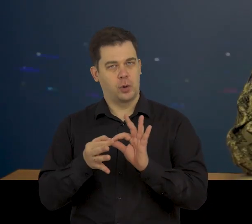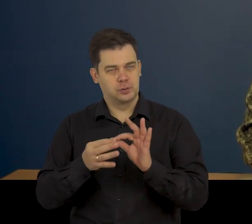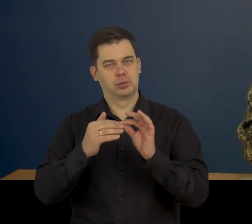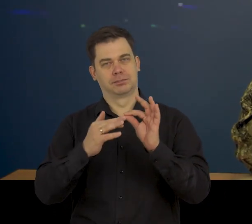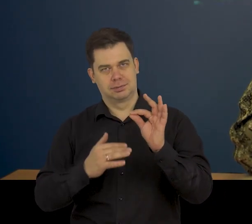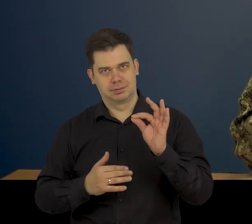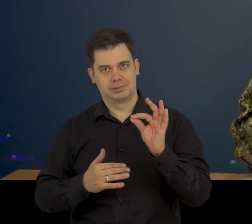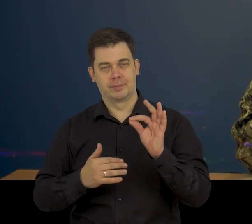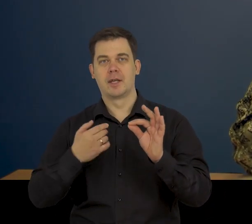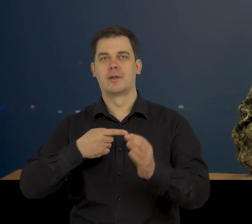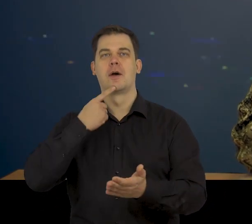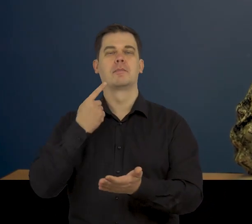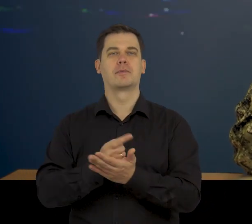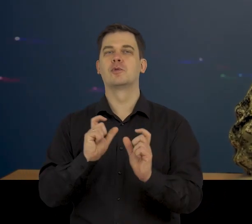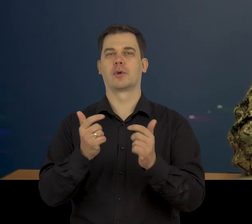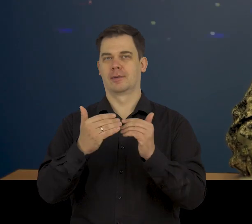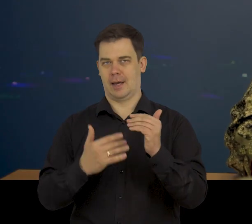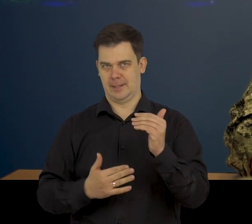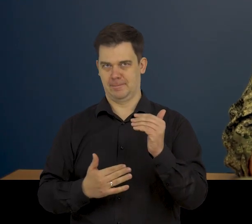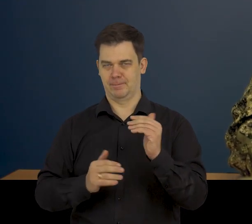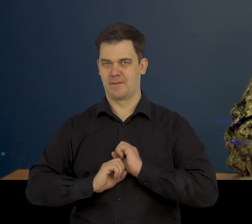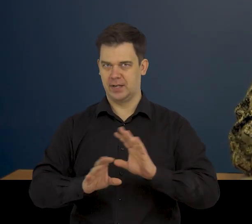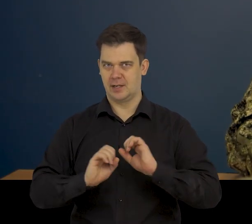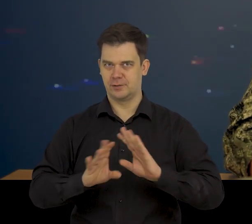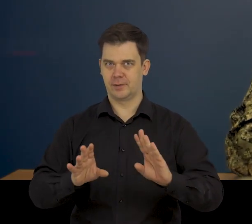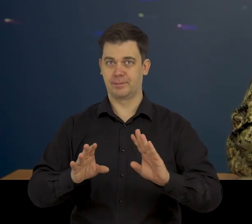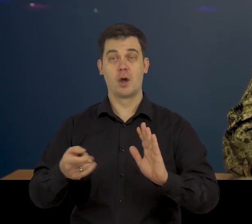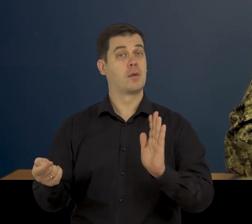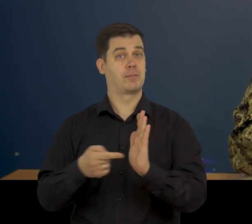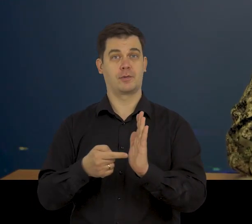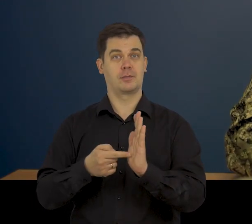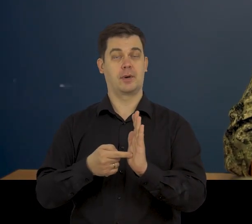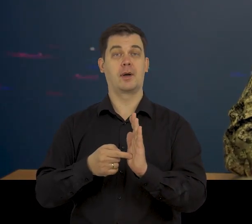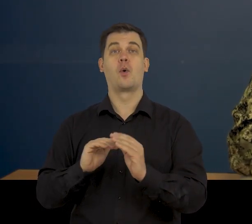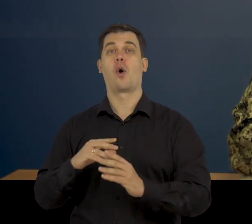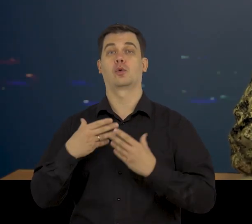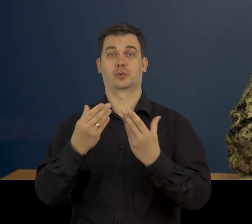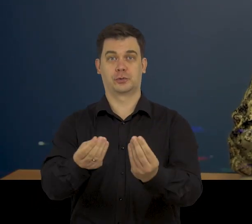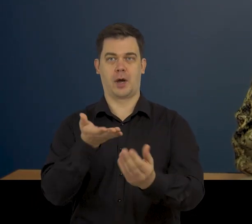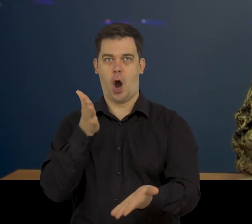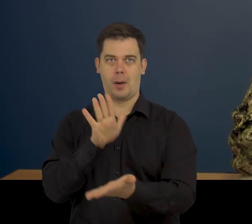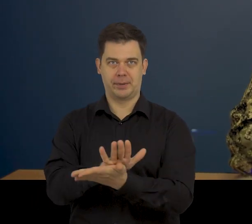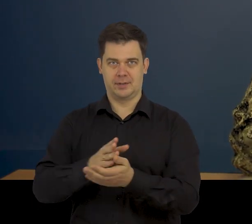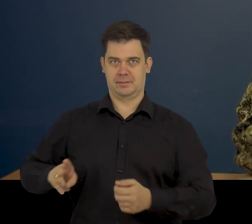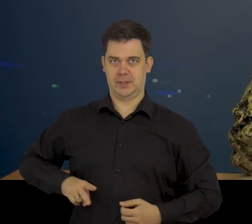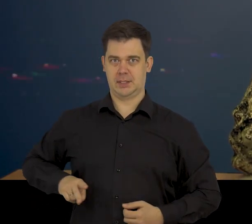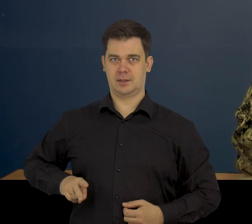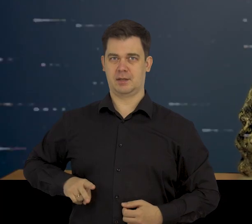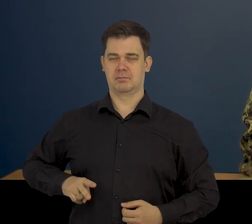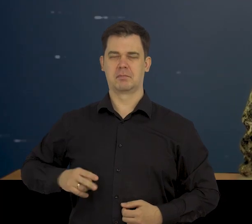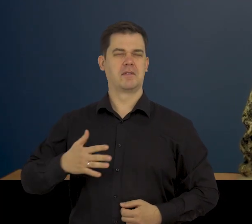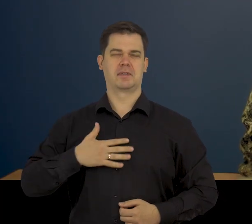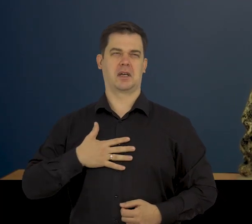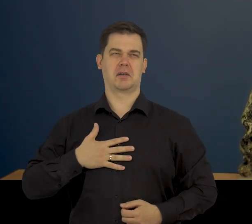W związku z powyższym postanowiono jak poniżej. Wymóg uzyskania